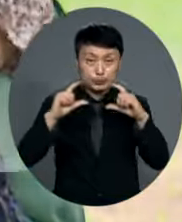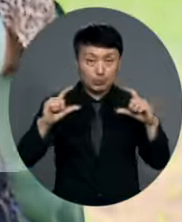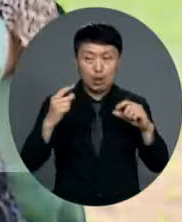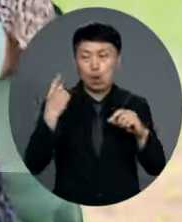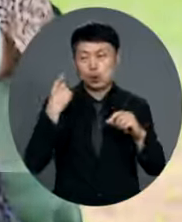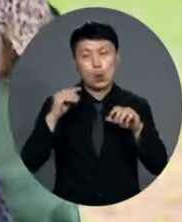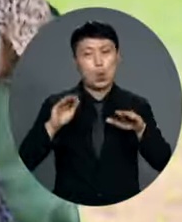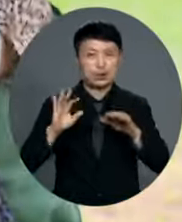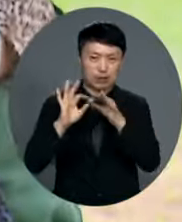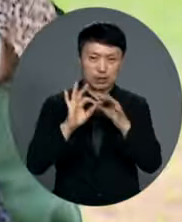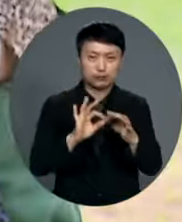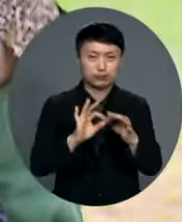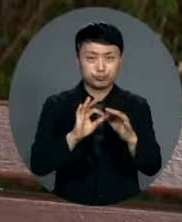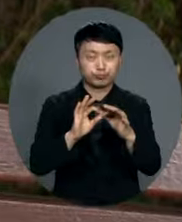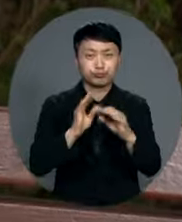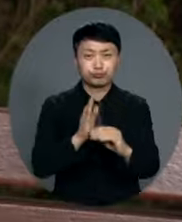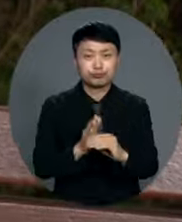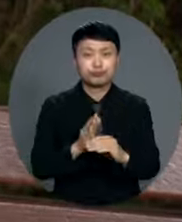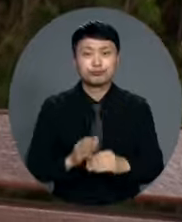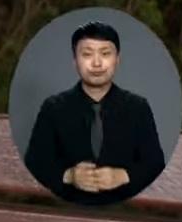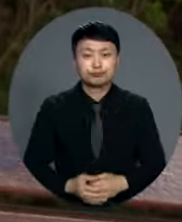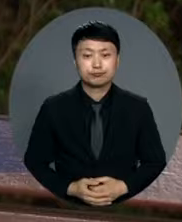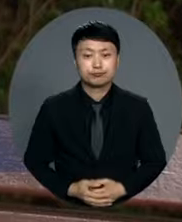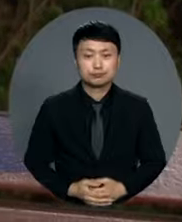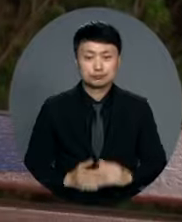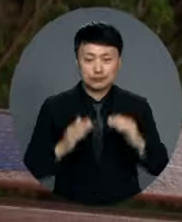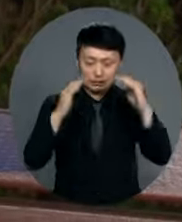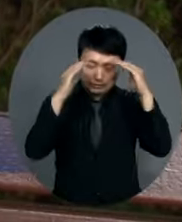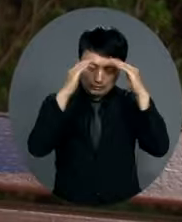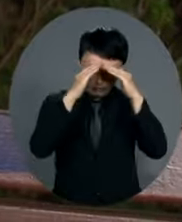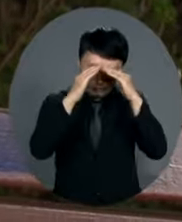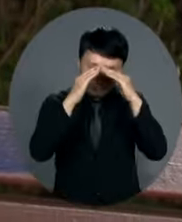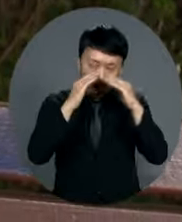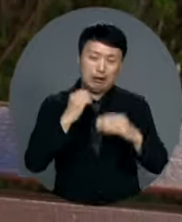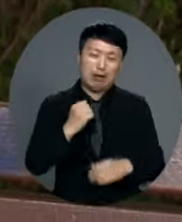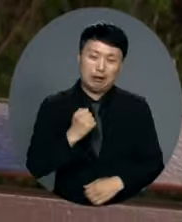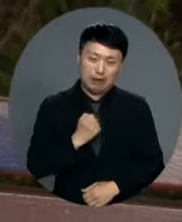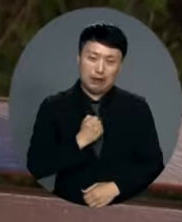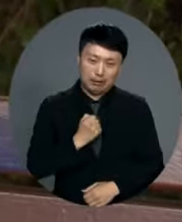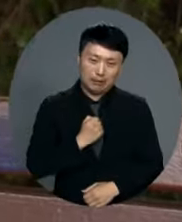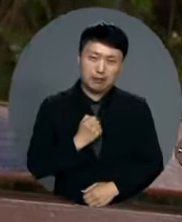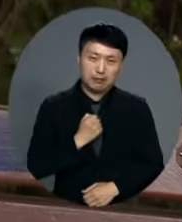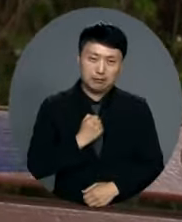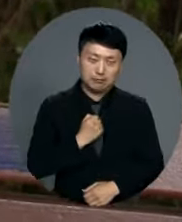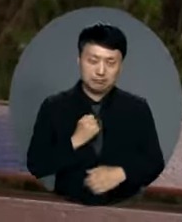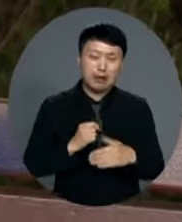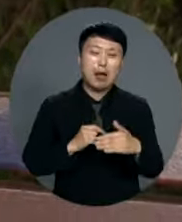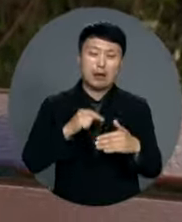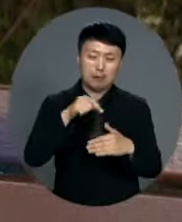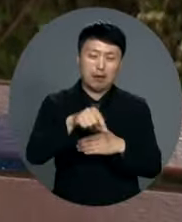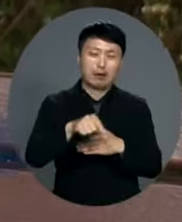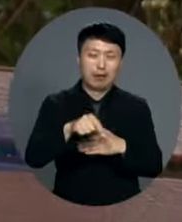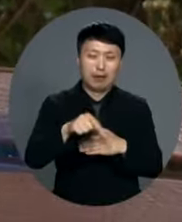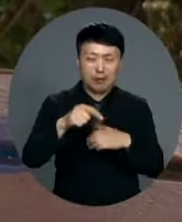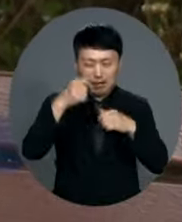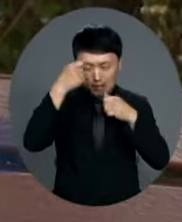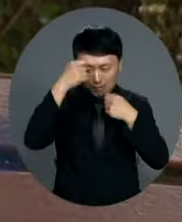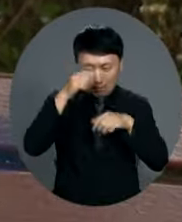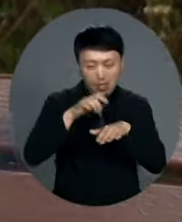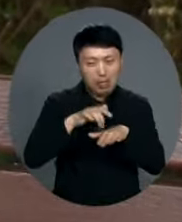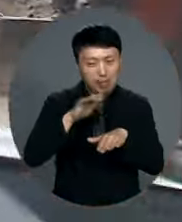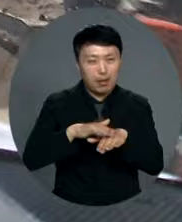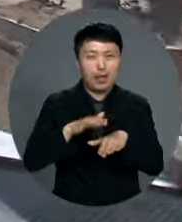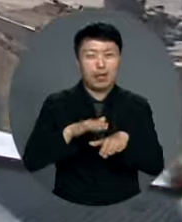이틀째 계속되고 있습니다. 집에 있으니까 속이 다 빠져가지고. 그러면 또 띠 나왔어요. 맨발은 나왔어요. 양말도